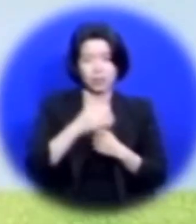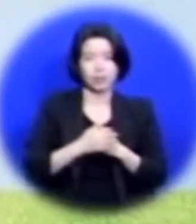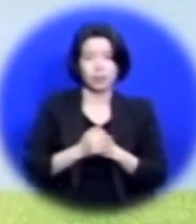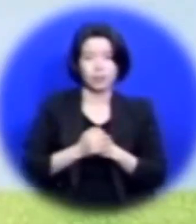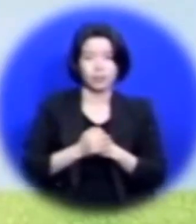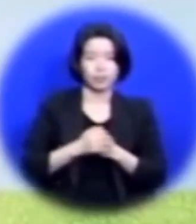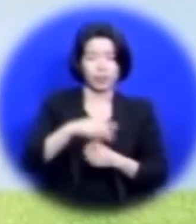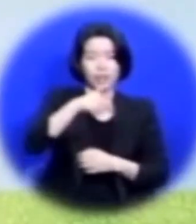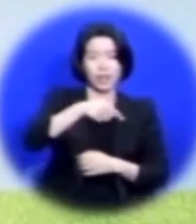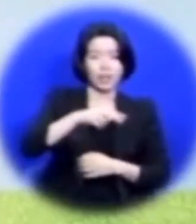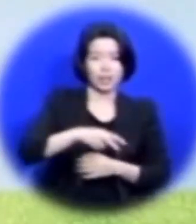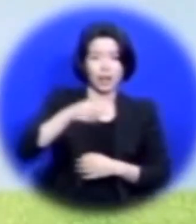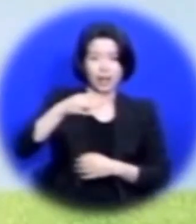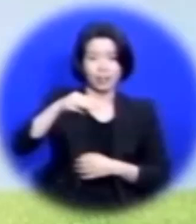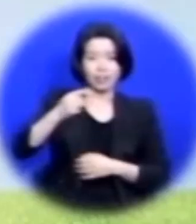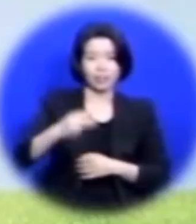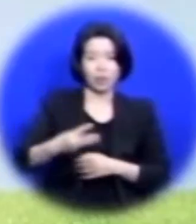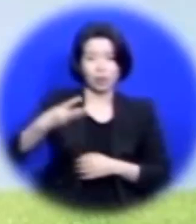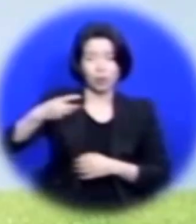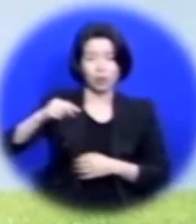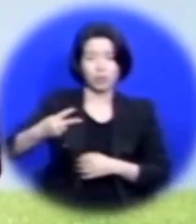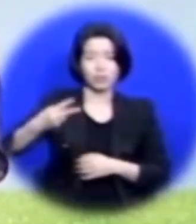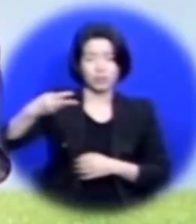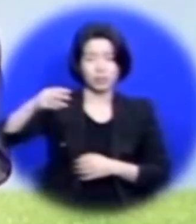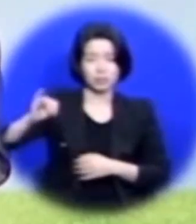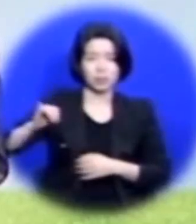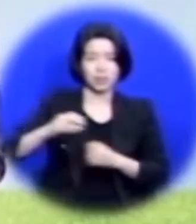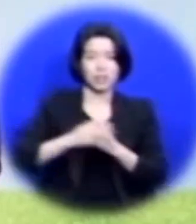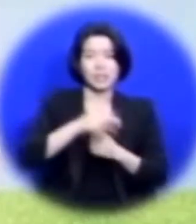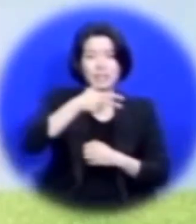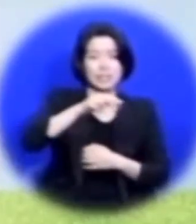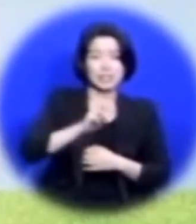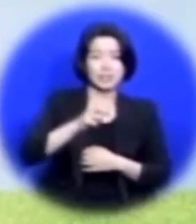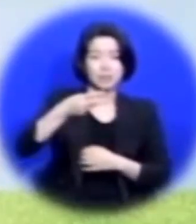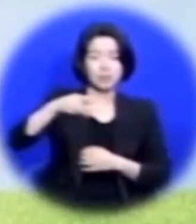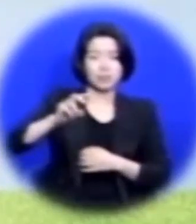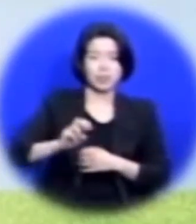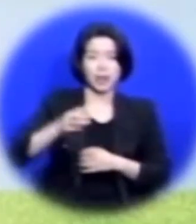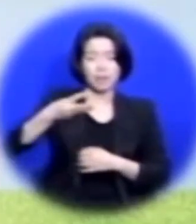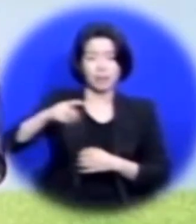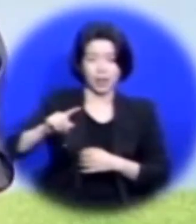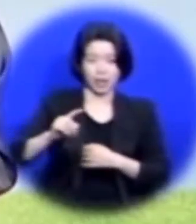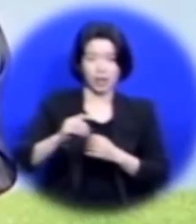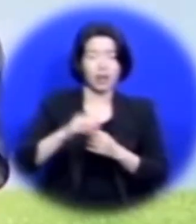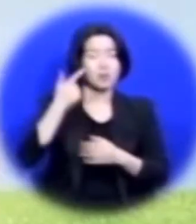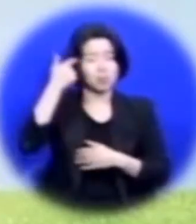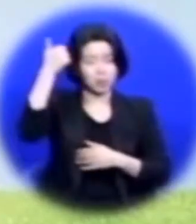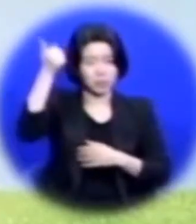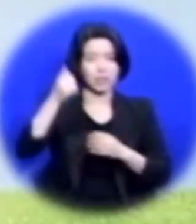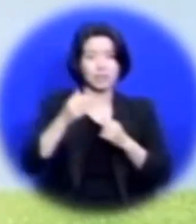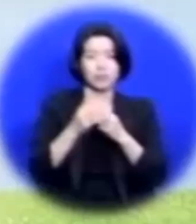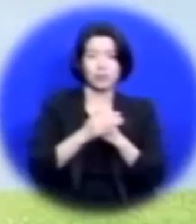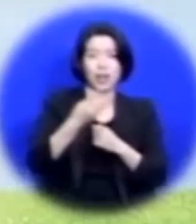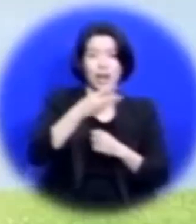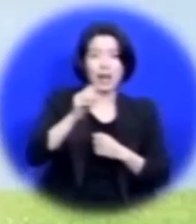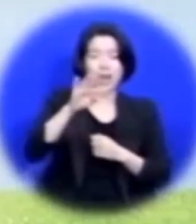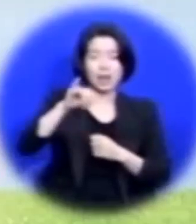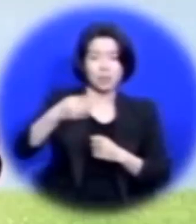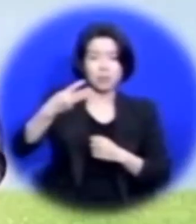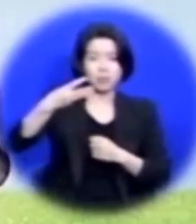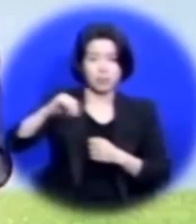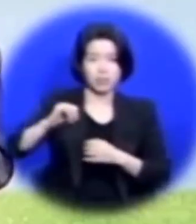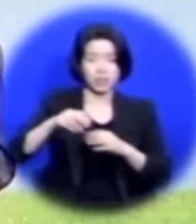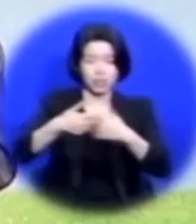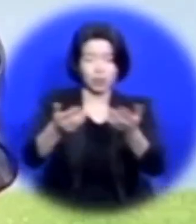가 톨 듬 이라고 하는 책을 쓴 짐 3 나목 싸네요 라브리 공동체를 설리반 프란시스 쉐퍼의 목사님에